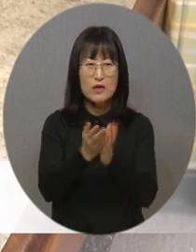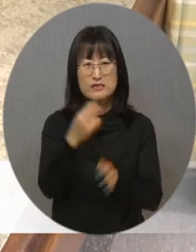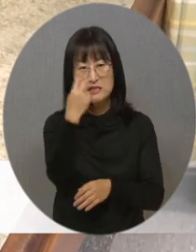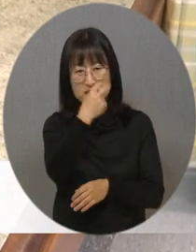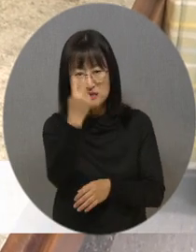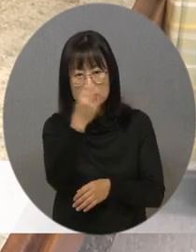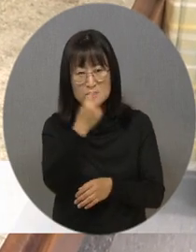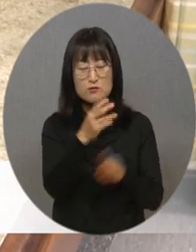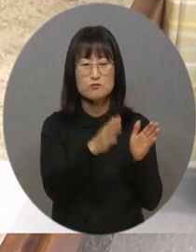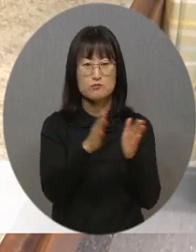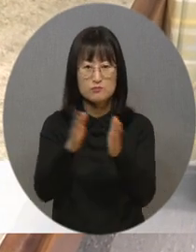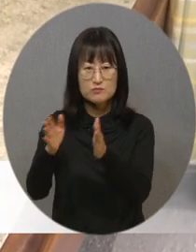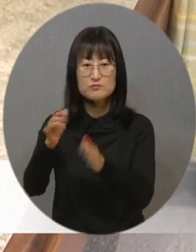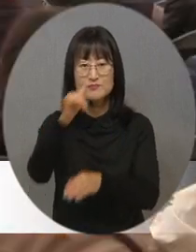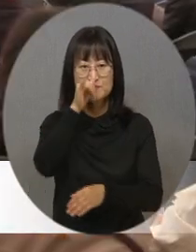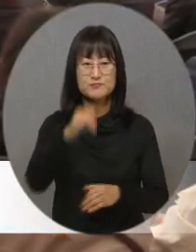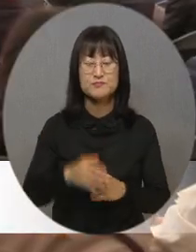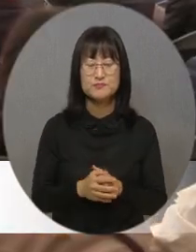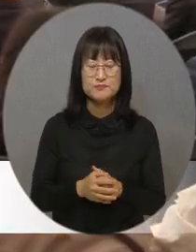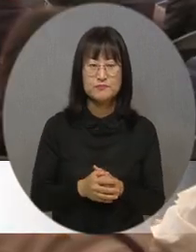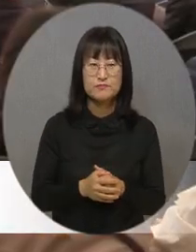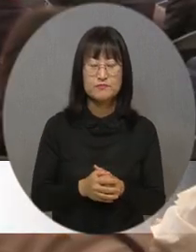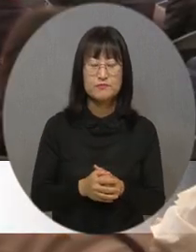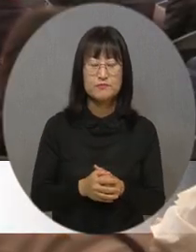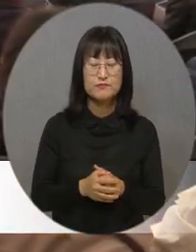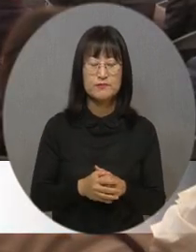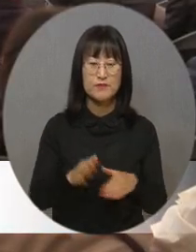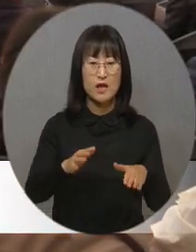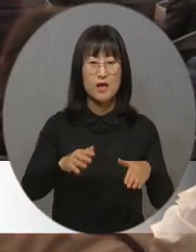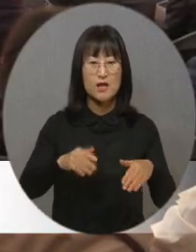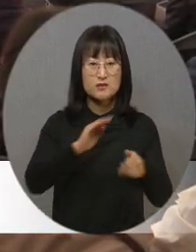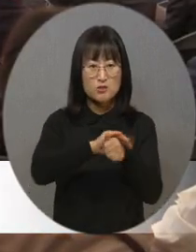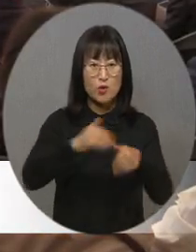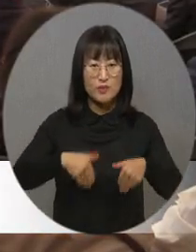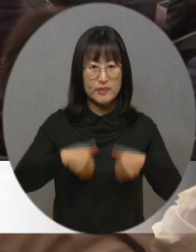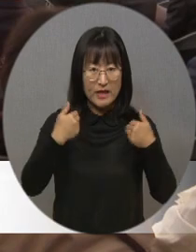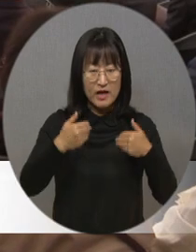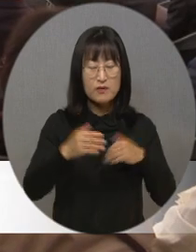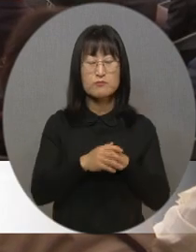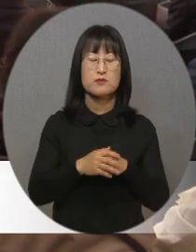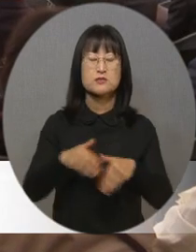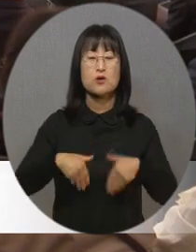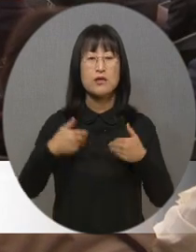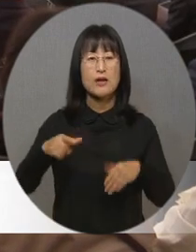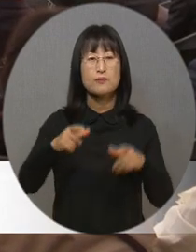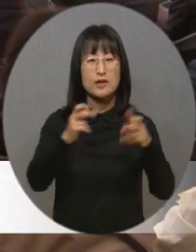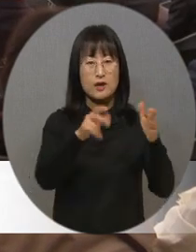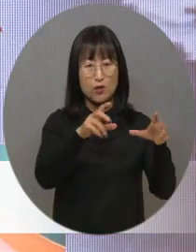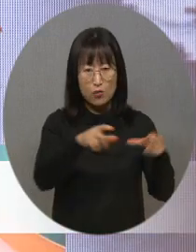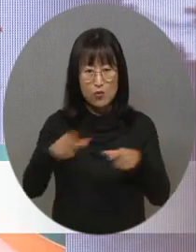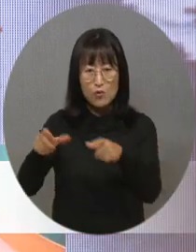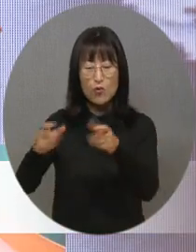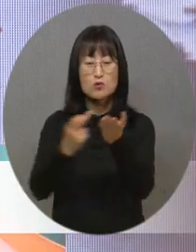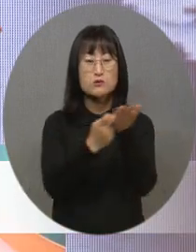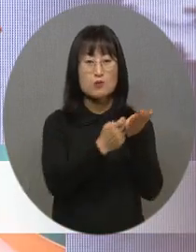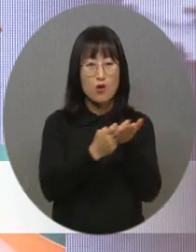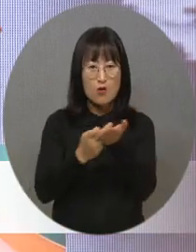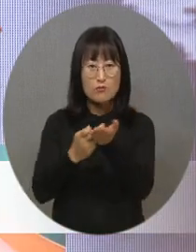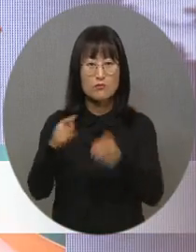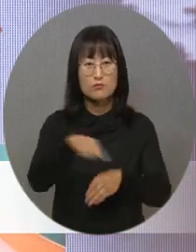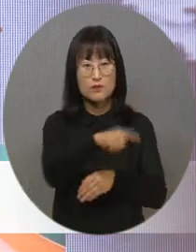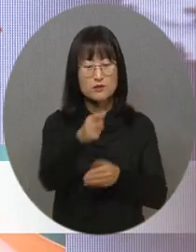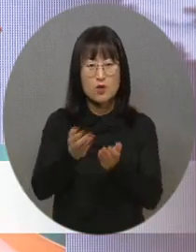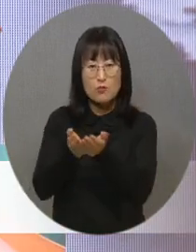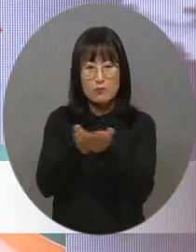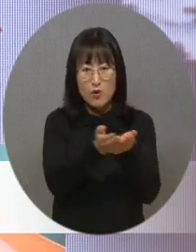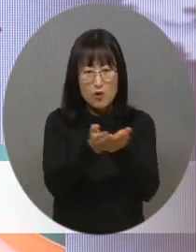공간을 갖췄습니다. 전남도는 남해안권과 서해안권 67개 섬을 대상으로 병원선을 운영해